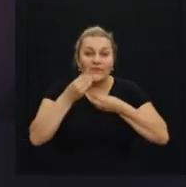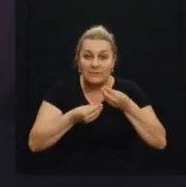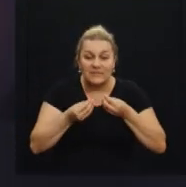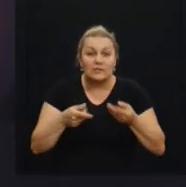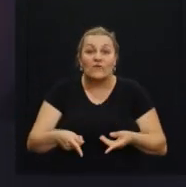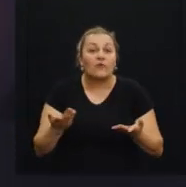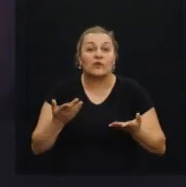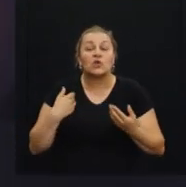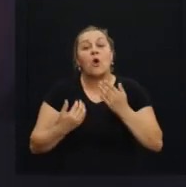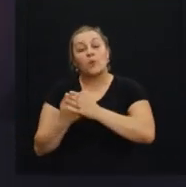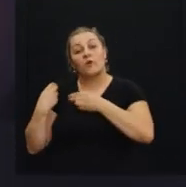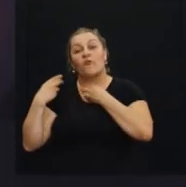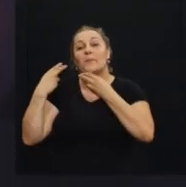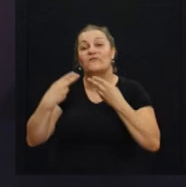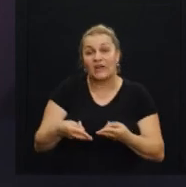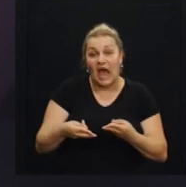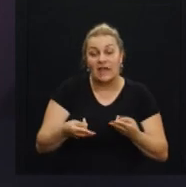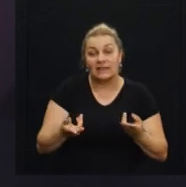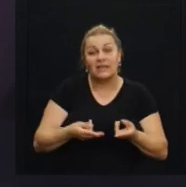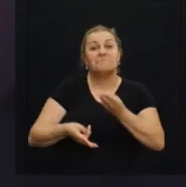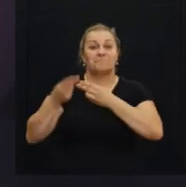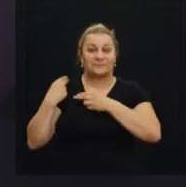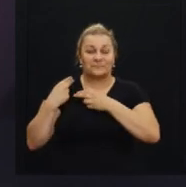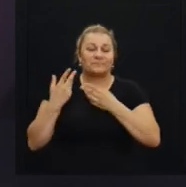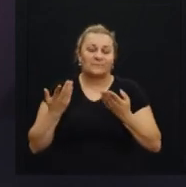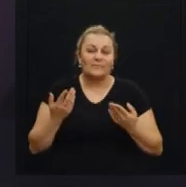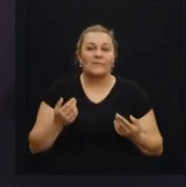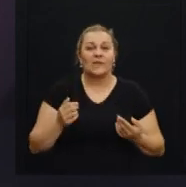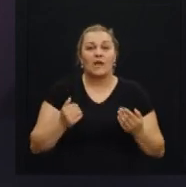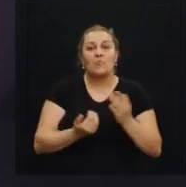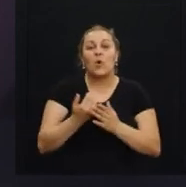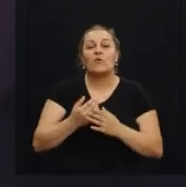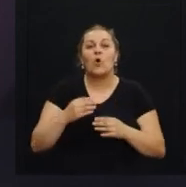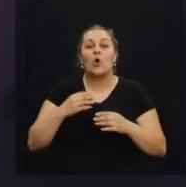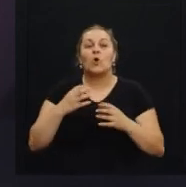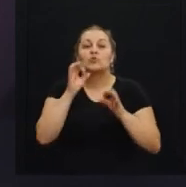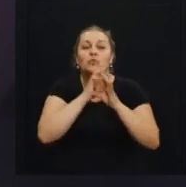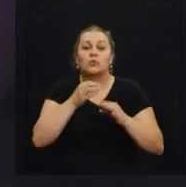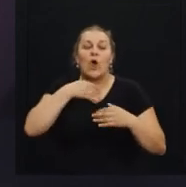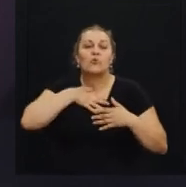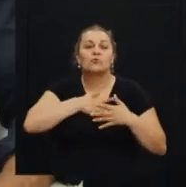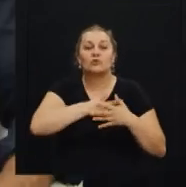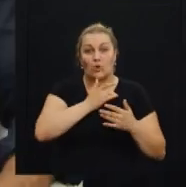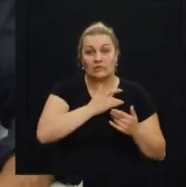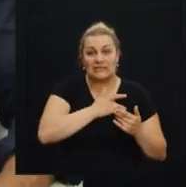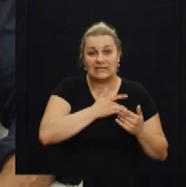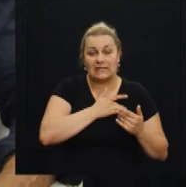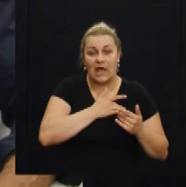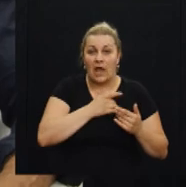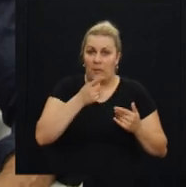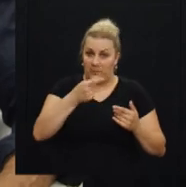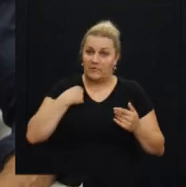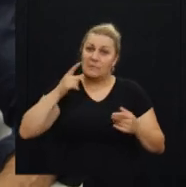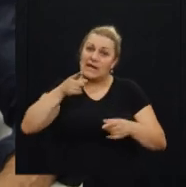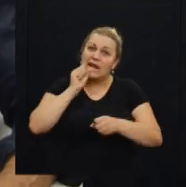ovako nešto me opet vrati, onda mi opet... Opet se tuga vuče u srce. Ali priznaćete da sam vas natjerao